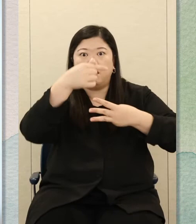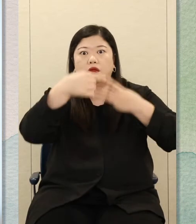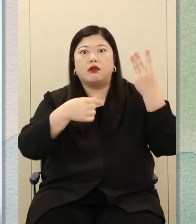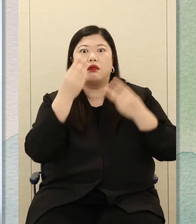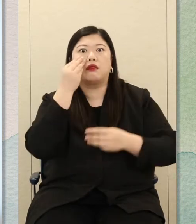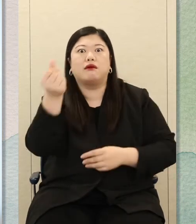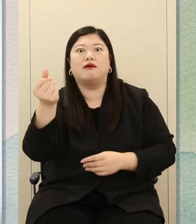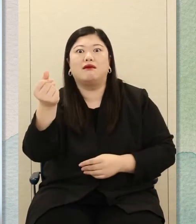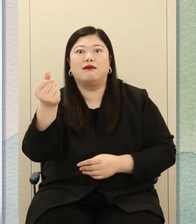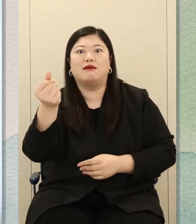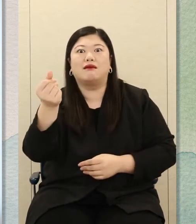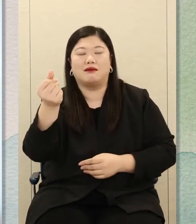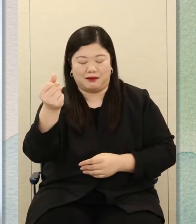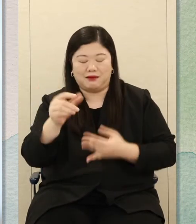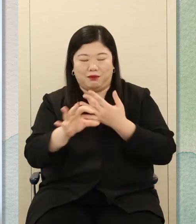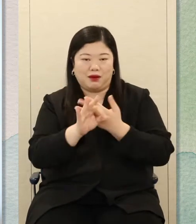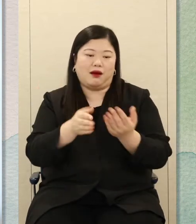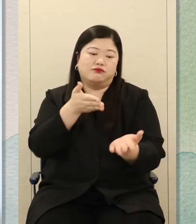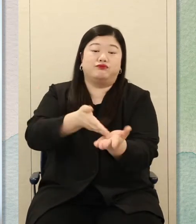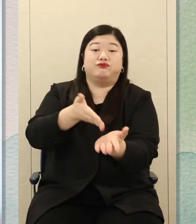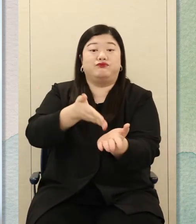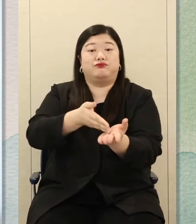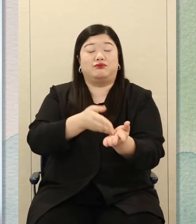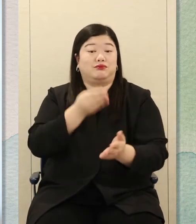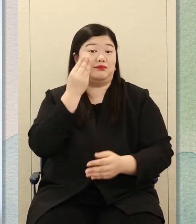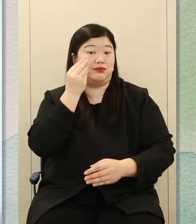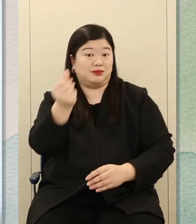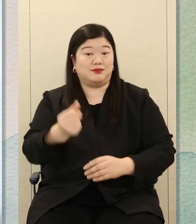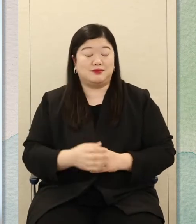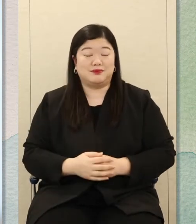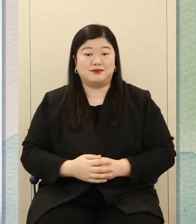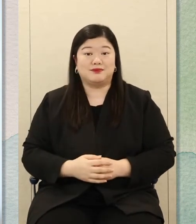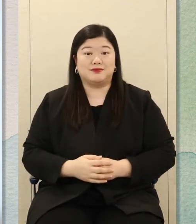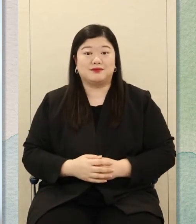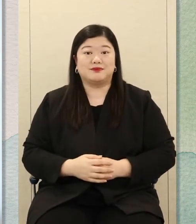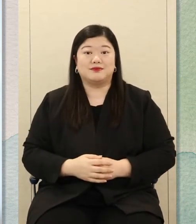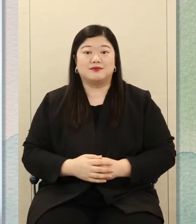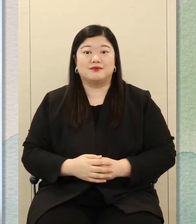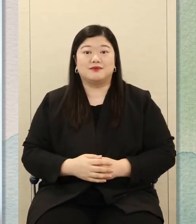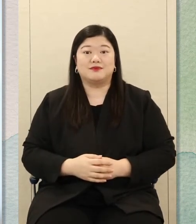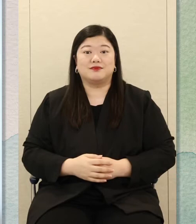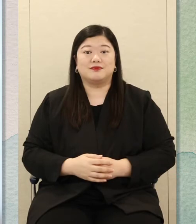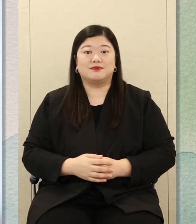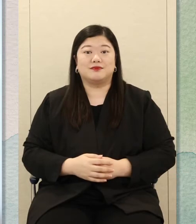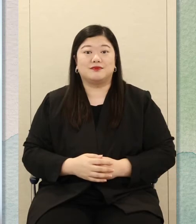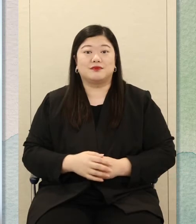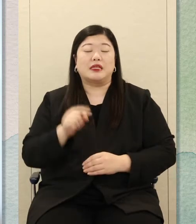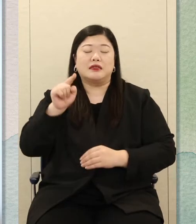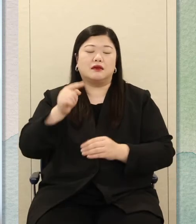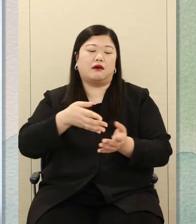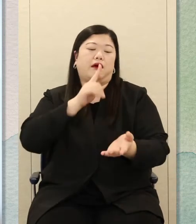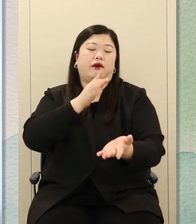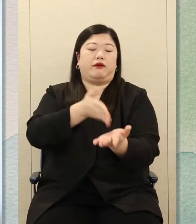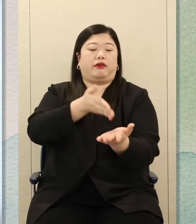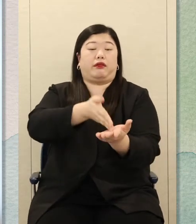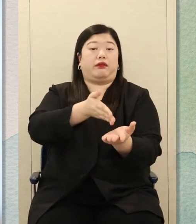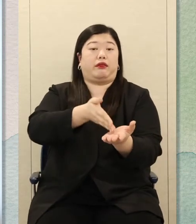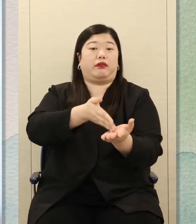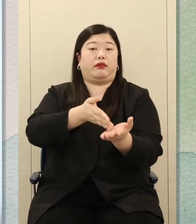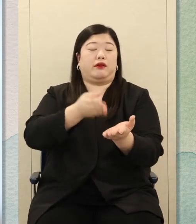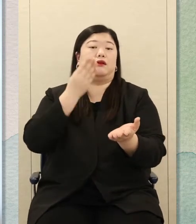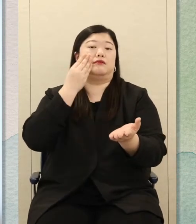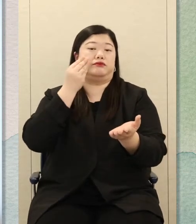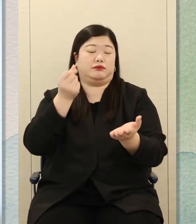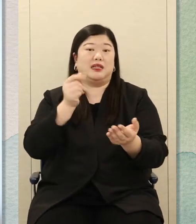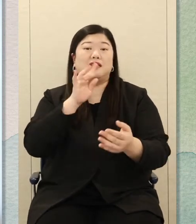그 부분이 나를 이끌어가요. 그리고 거기서 되는 게 굉장히 중요한데 아까처럼 수다가